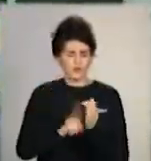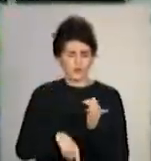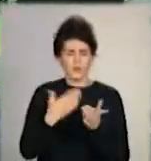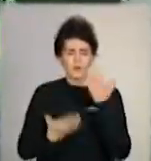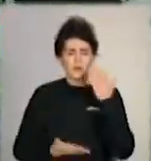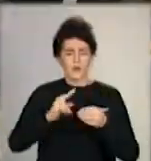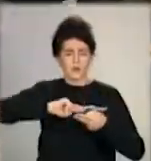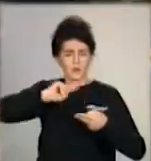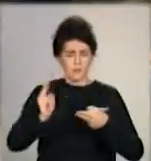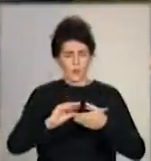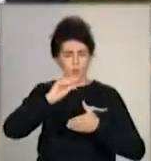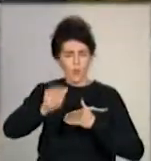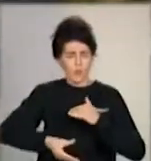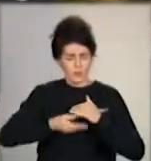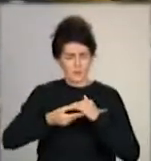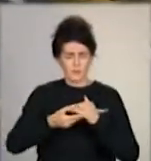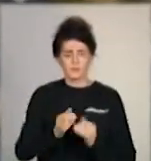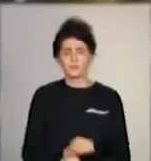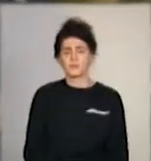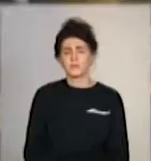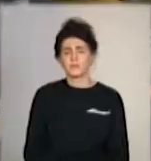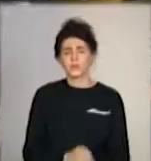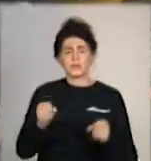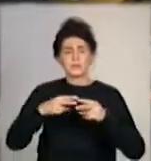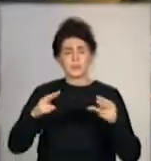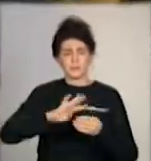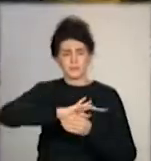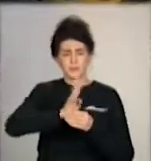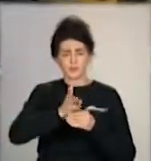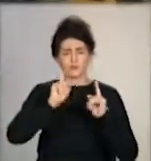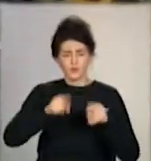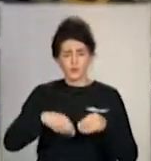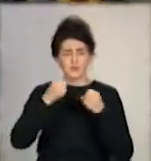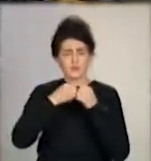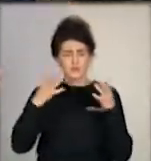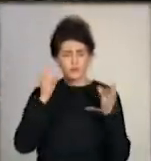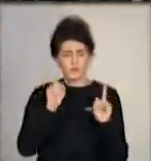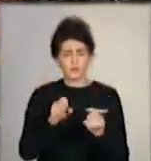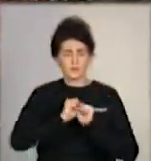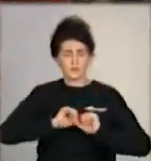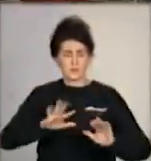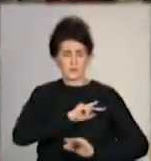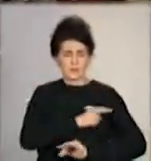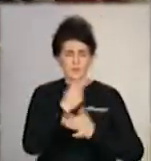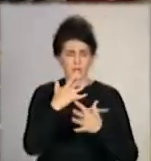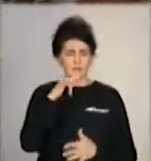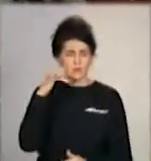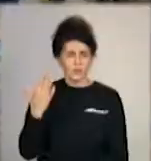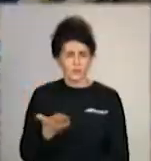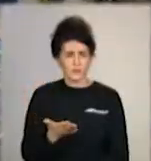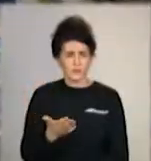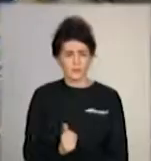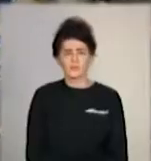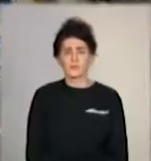на колеса. Накладки на спицы, которые то же самое светоотражающие, их много видов цветов, соответственно, более видно будет.